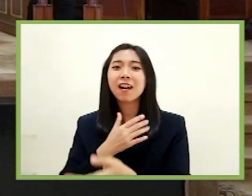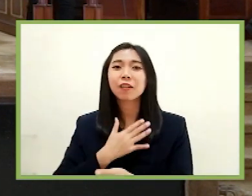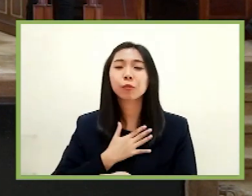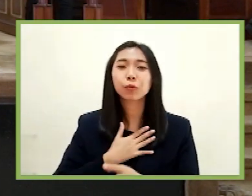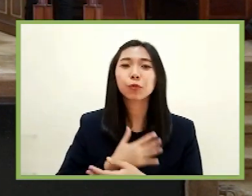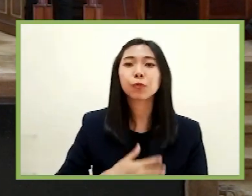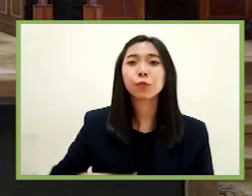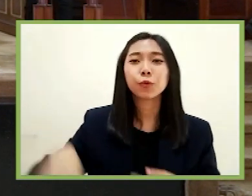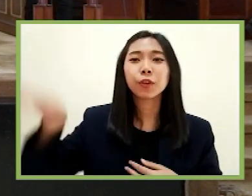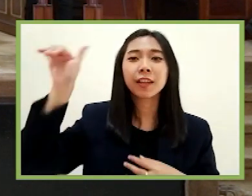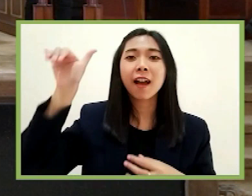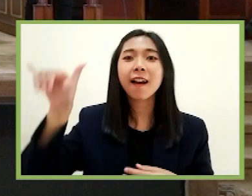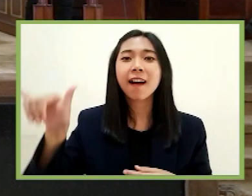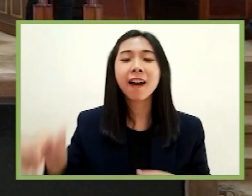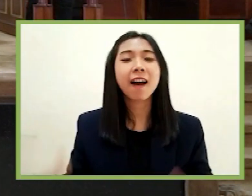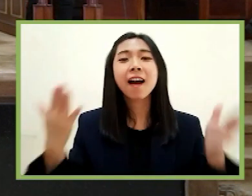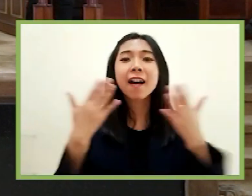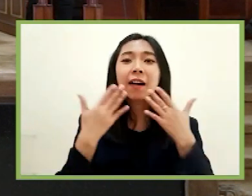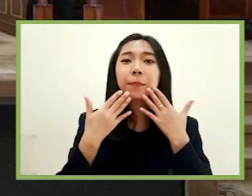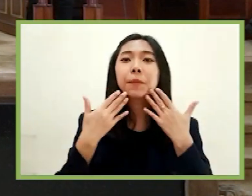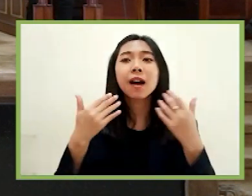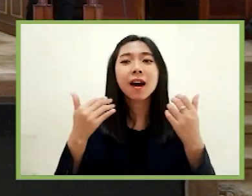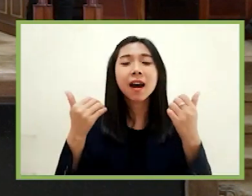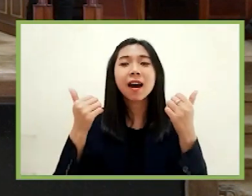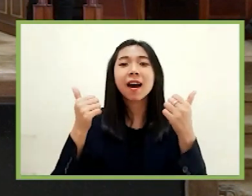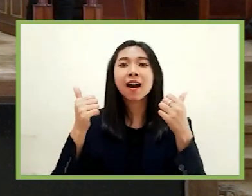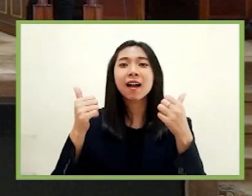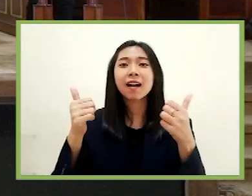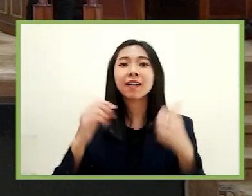gembalaku yang baik